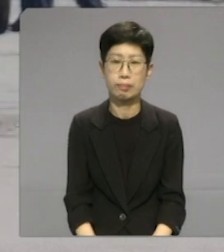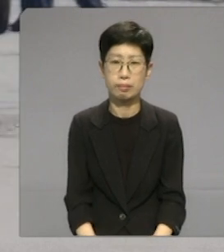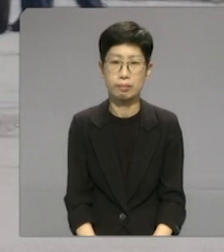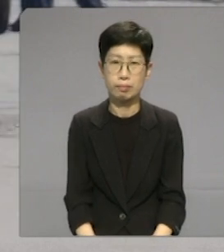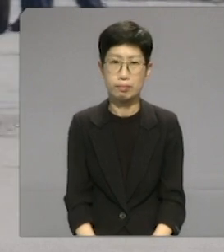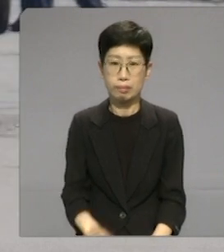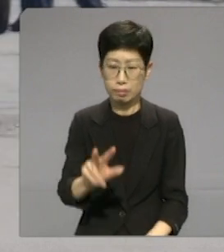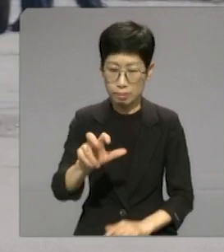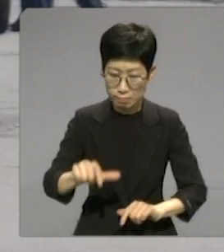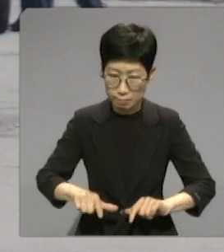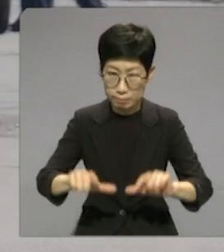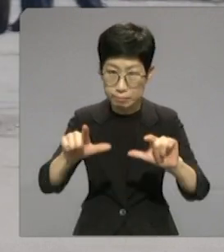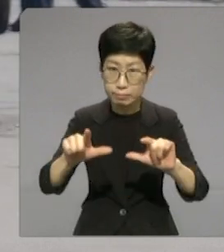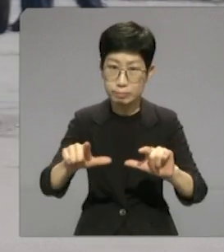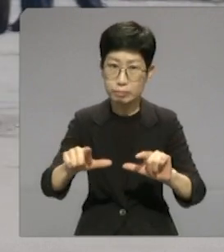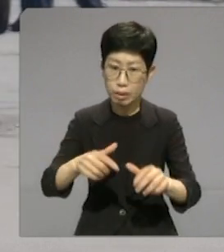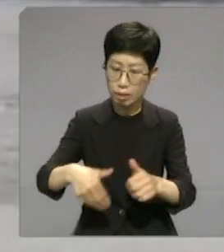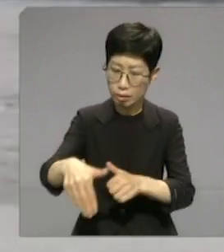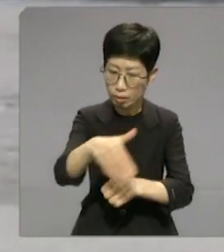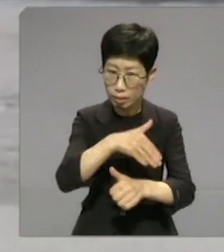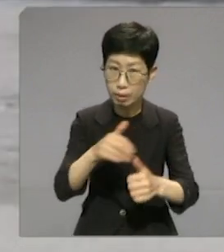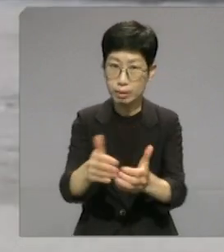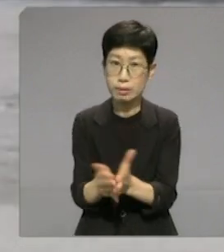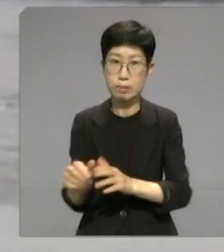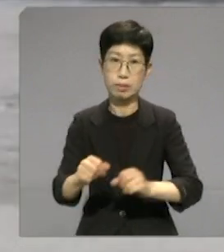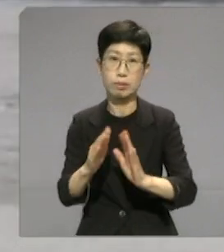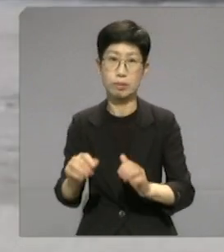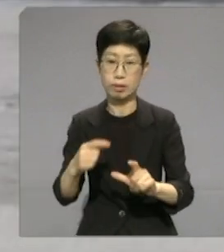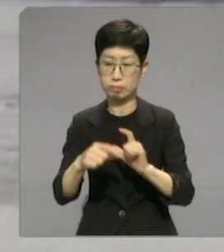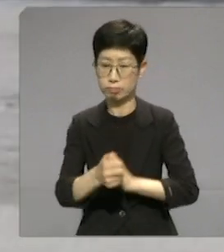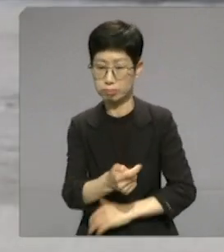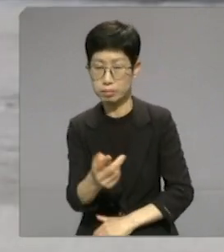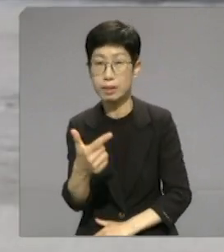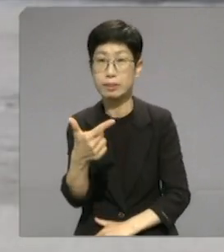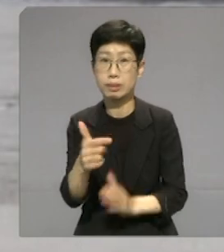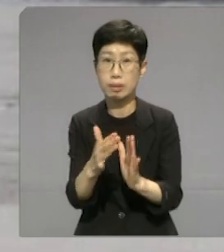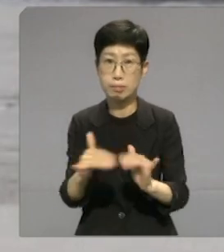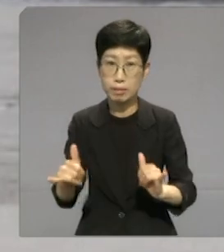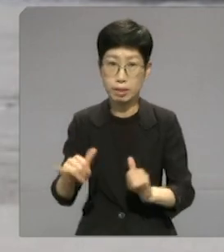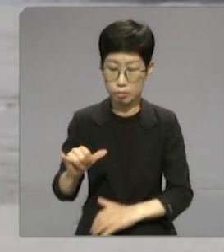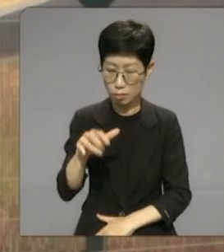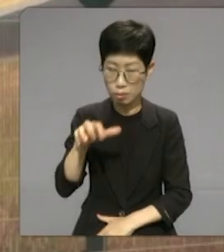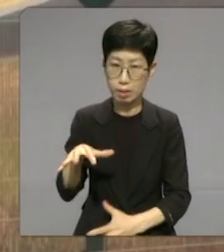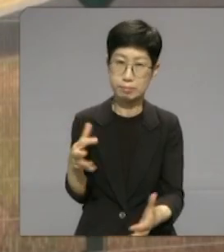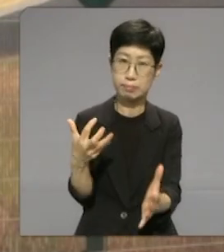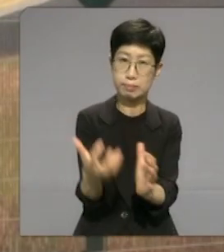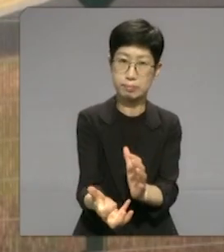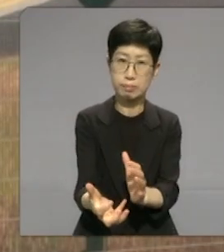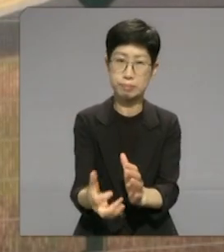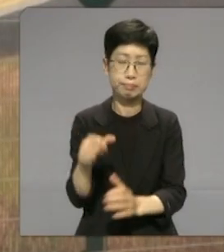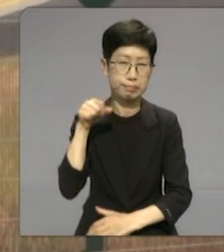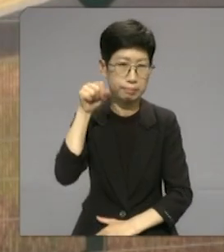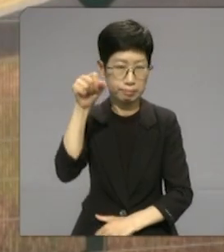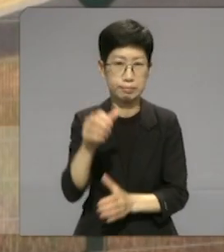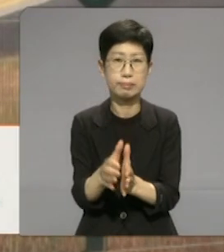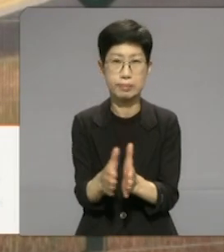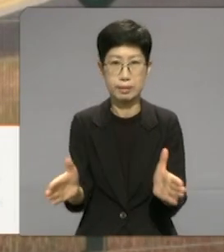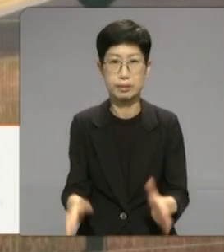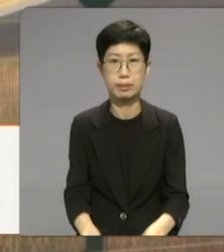현재 시간 25일 기후활동가 6명이 독일 프랑크푸르트 공항 활주로에 무단 침입해 농성에